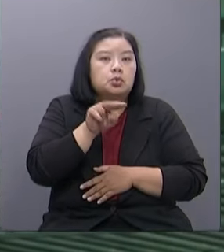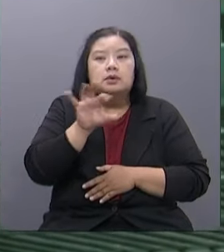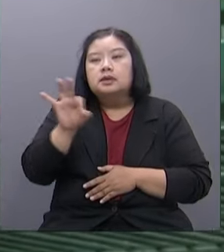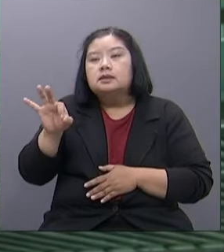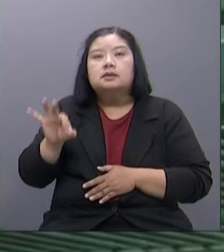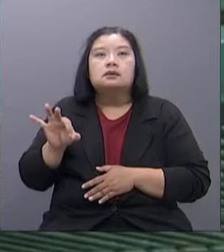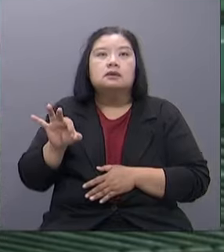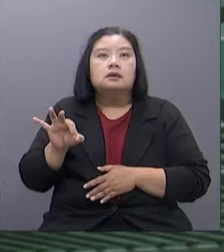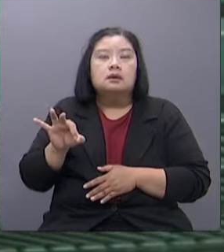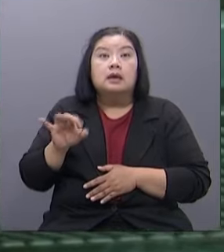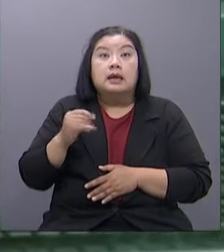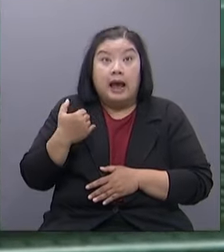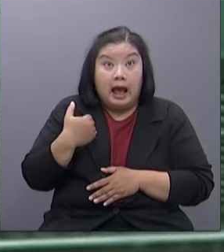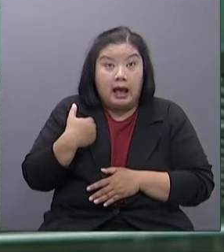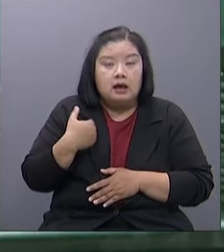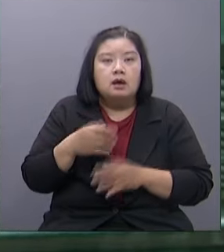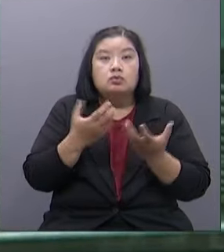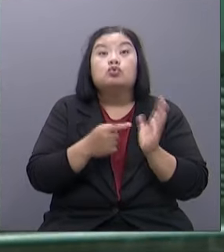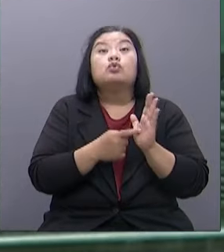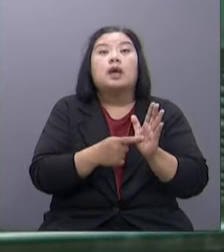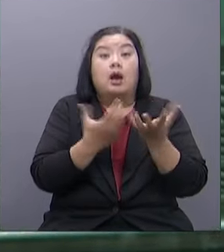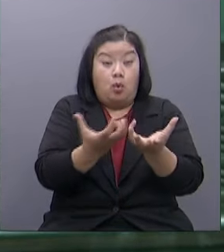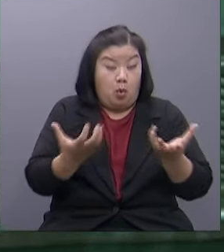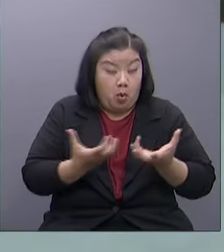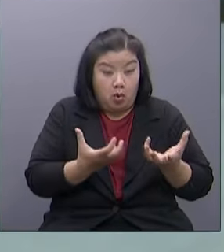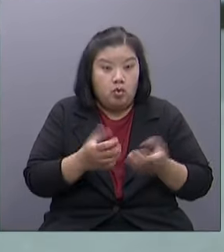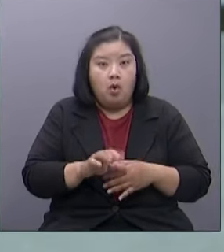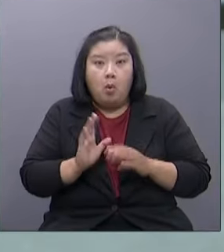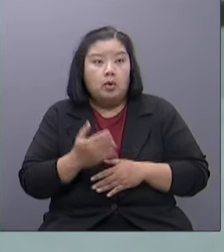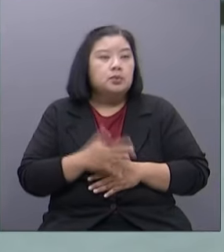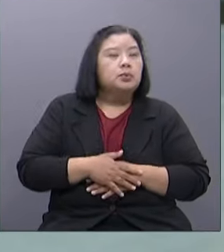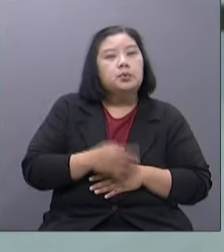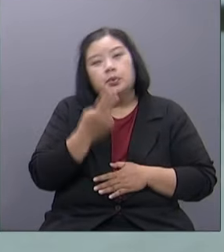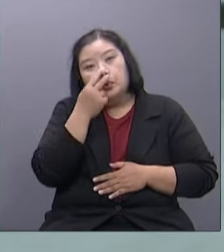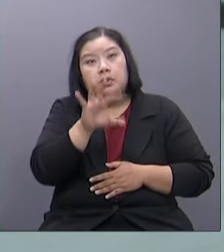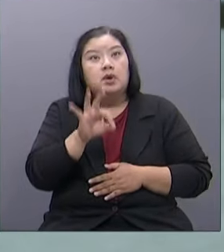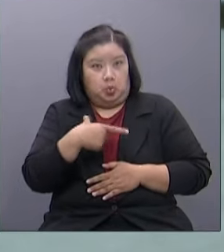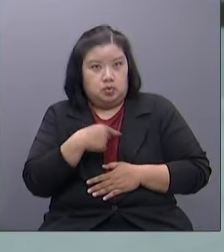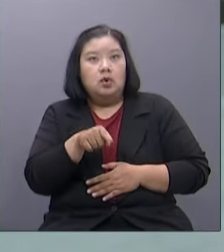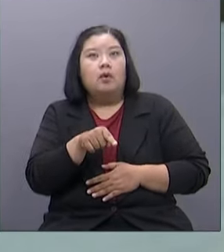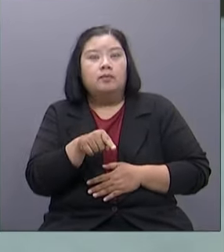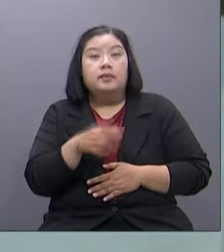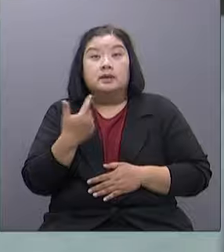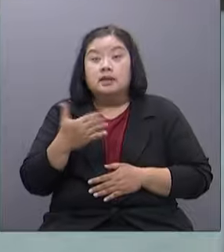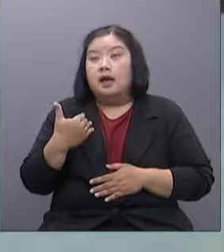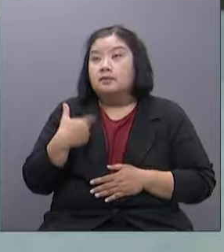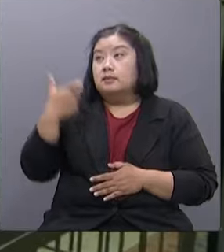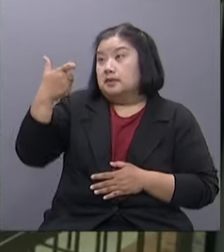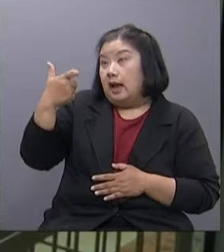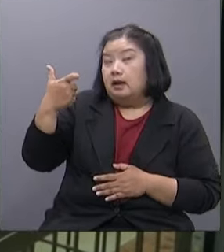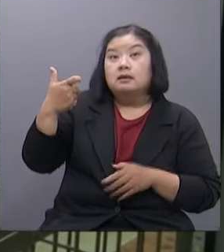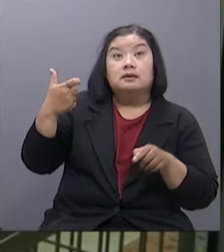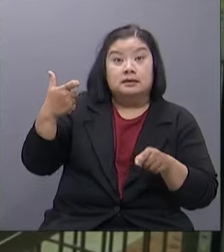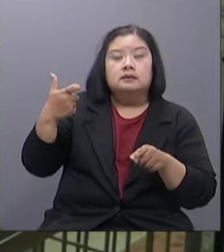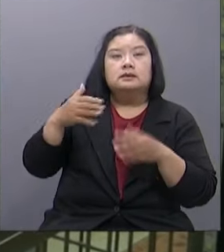ตามร้านไหนมีของให้เลือกเยอะอืร้านนั้นจะได้รับความนิยมค่ะแล้วเวลาถ่ายรูปลงออนไลน์เนี่ยสมมุติคุณ